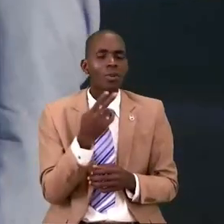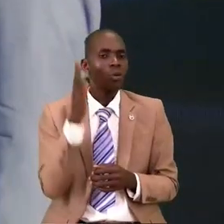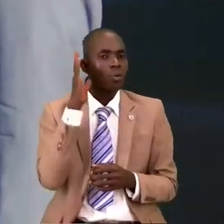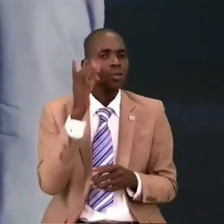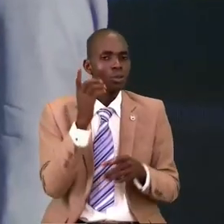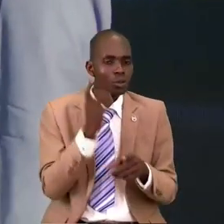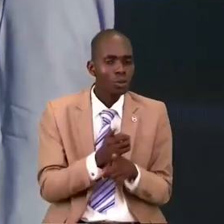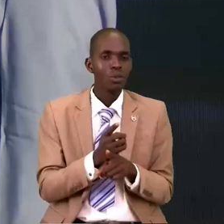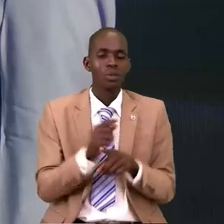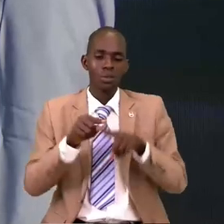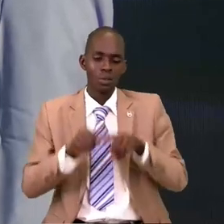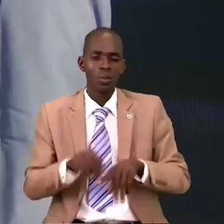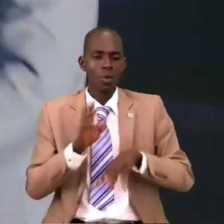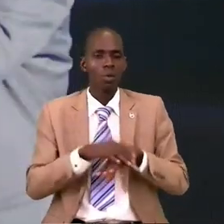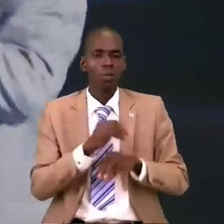mort naturelle,